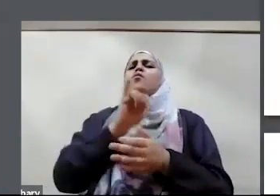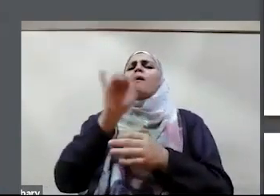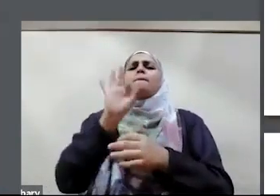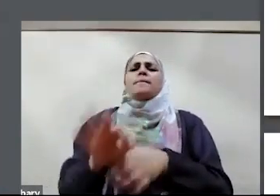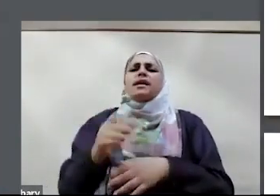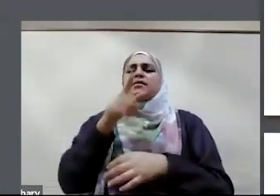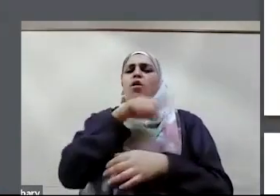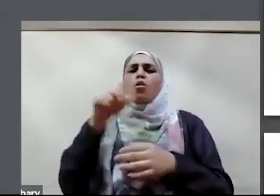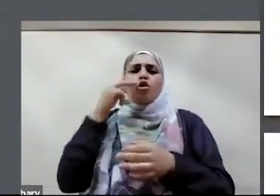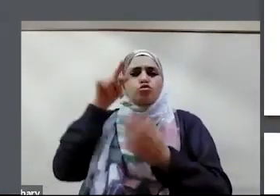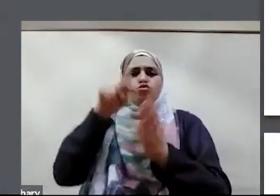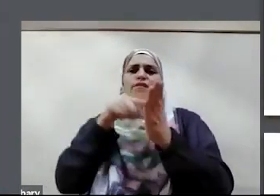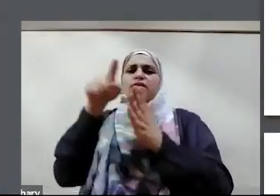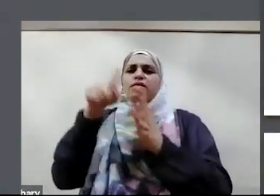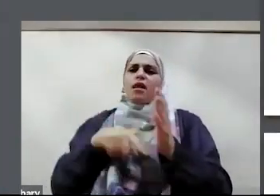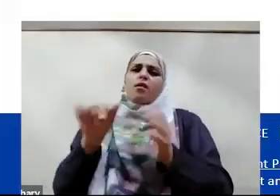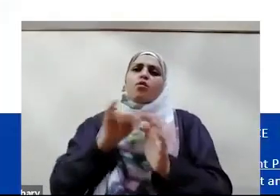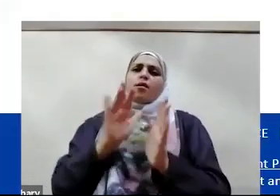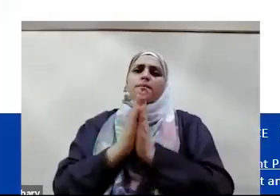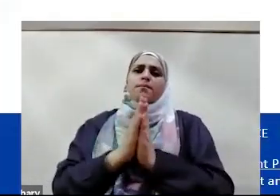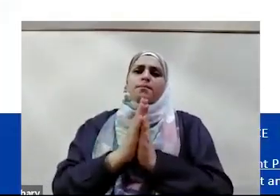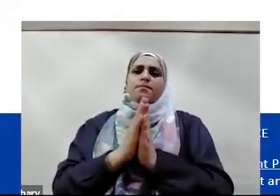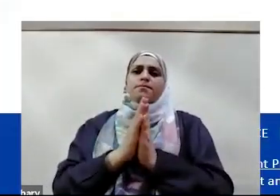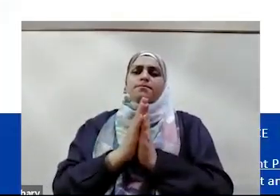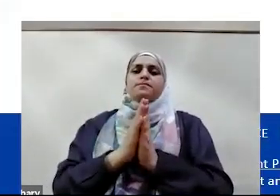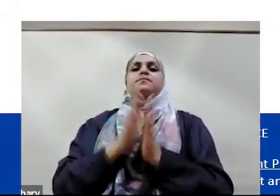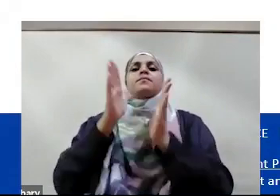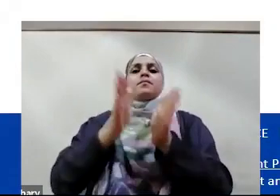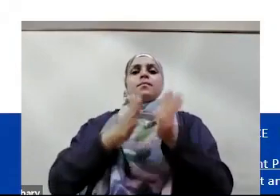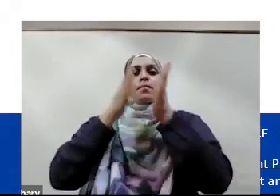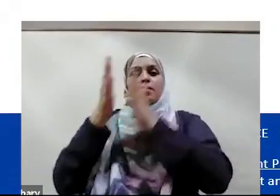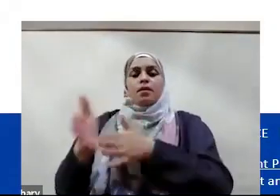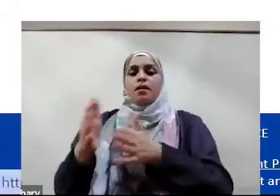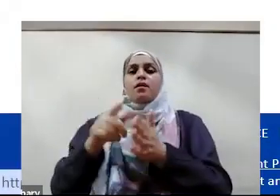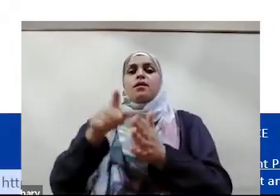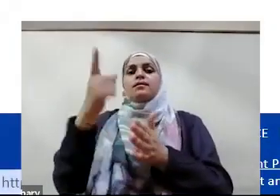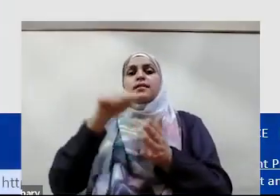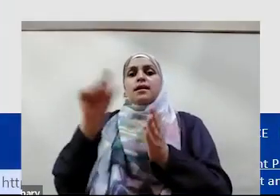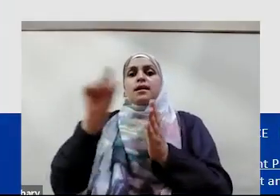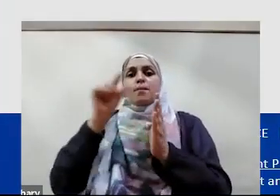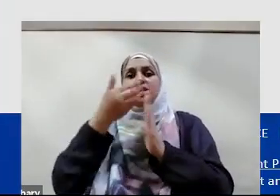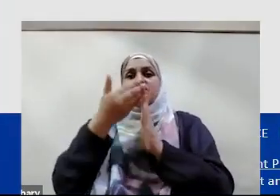بالمستند ده. بالنسبه بقى للابليكيشن،